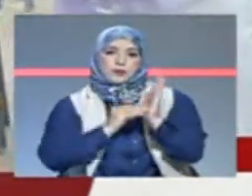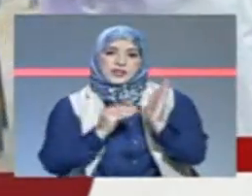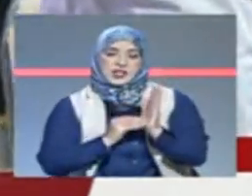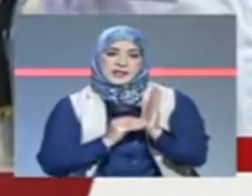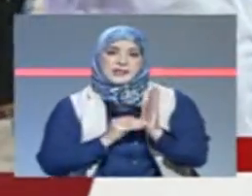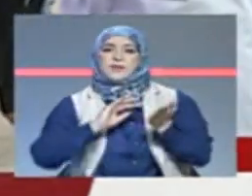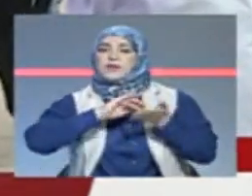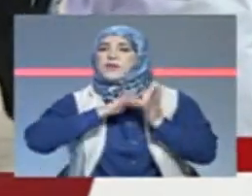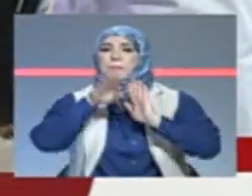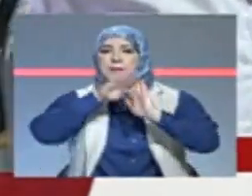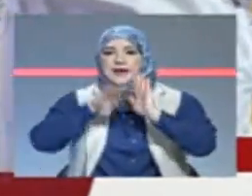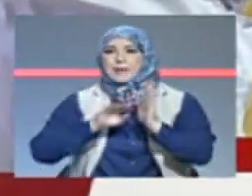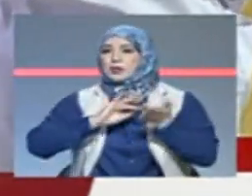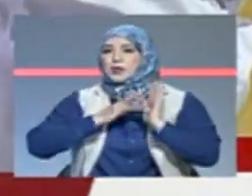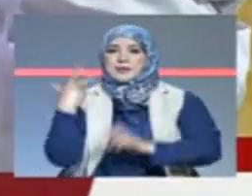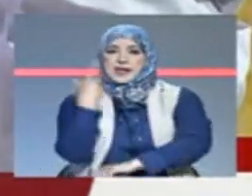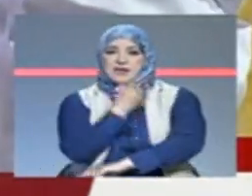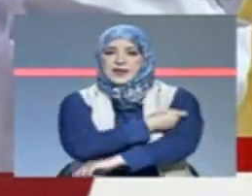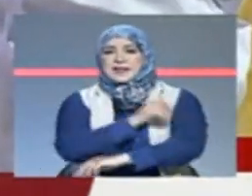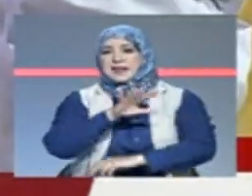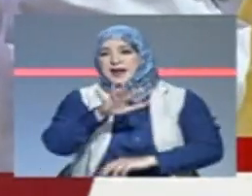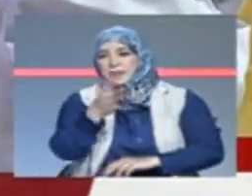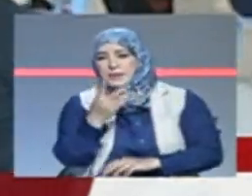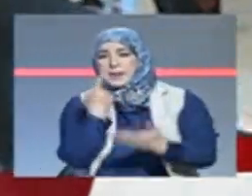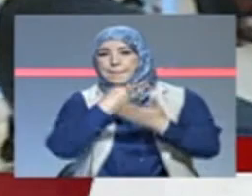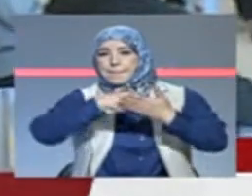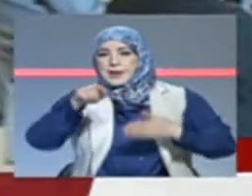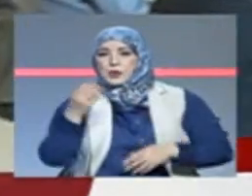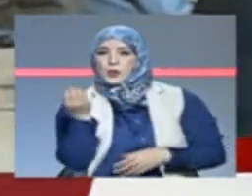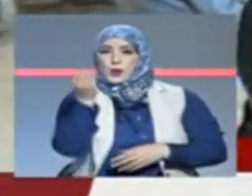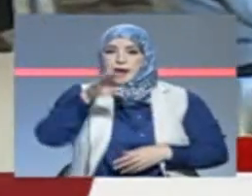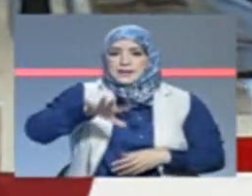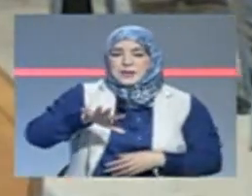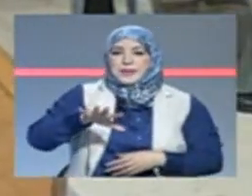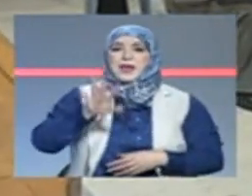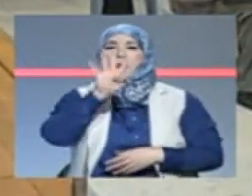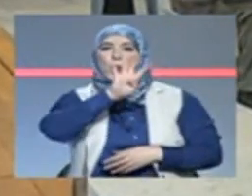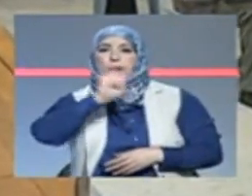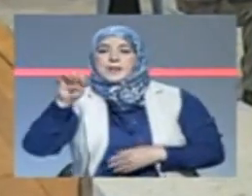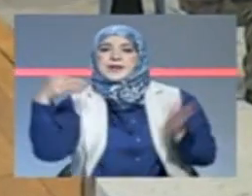الوطنية للتلقيح إيفاكس نحو 1,540,000.